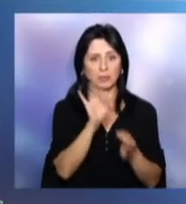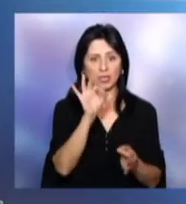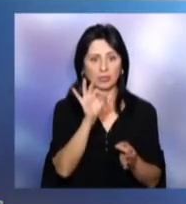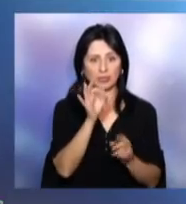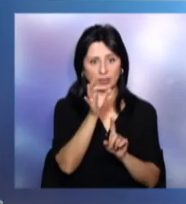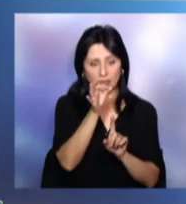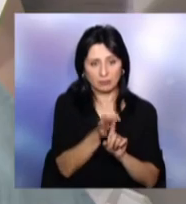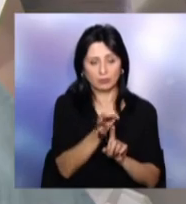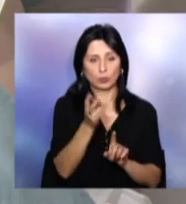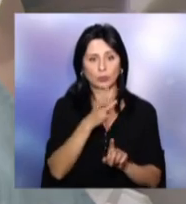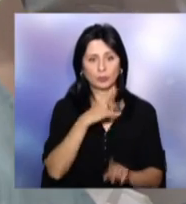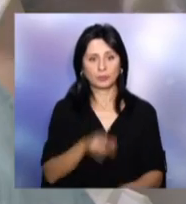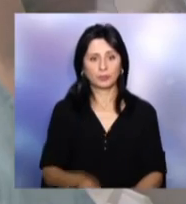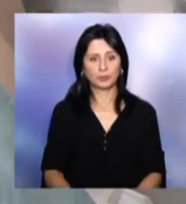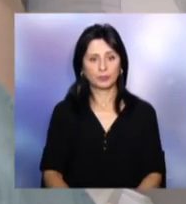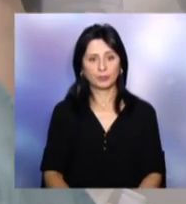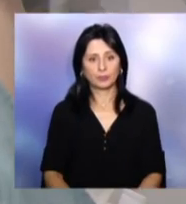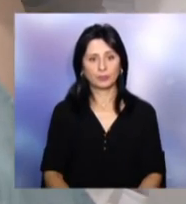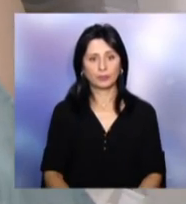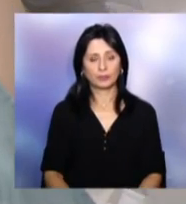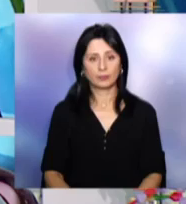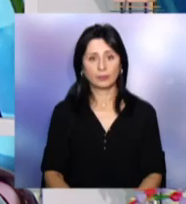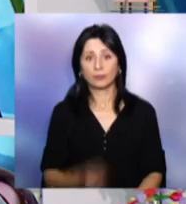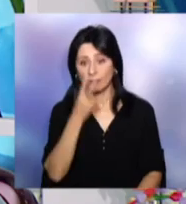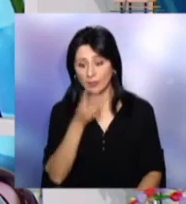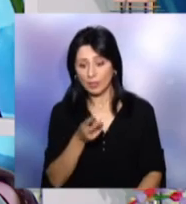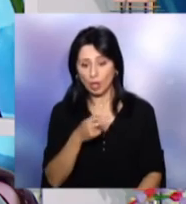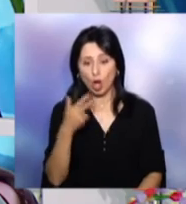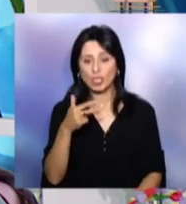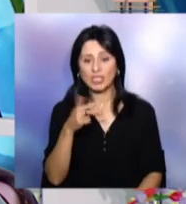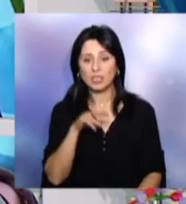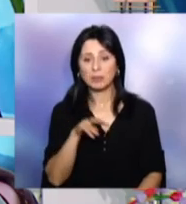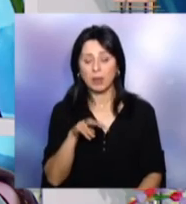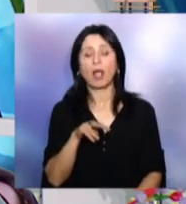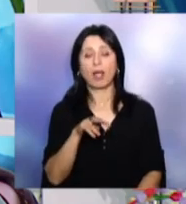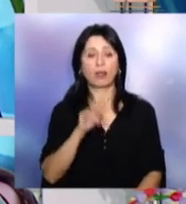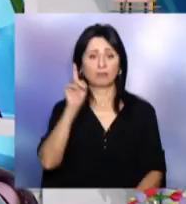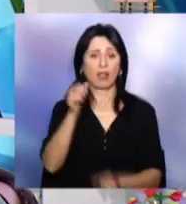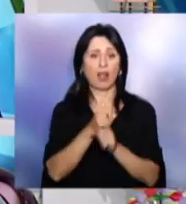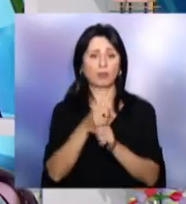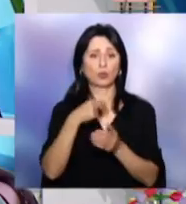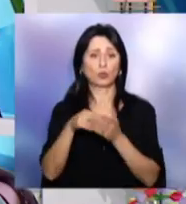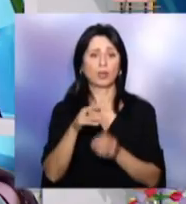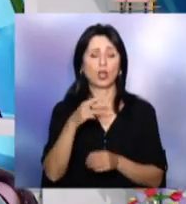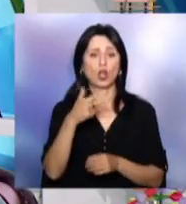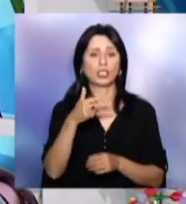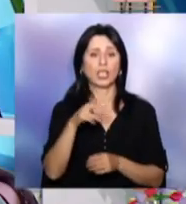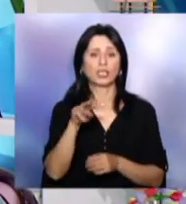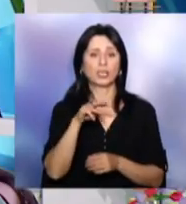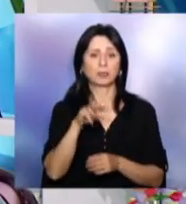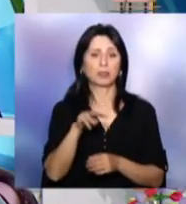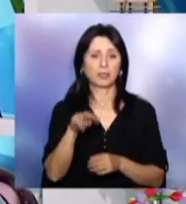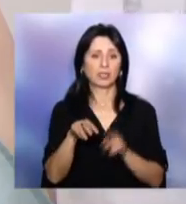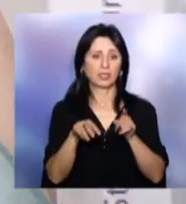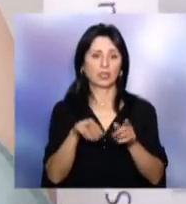უნდა შეესაბამებოდეს ზომა. მე დახედოს 30 მმ აწერია ამ საზომს და მოძებნოს